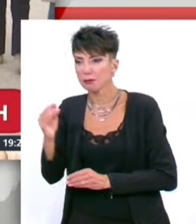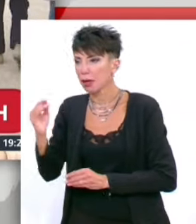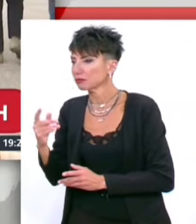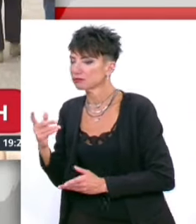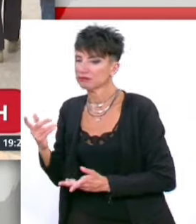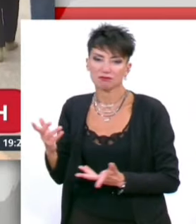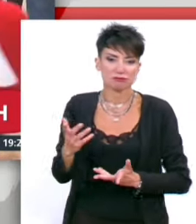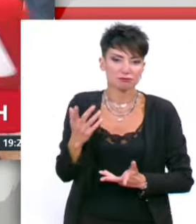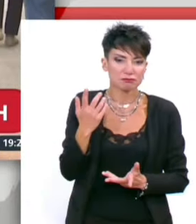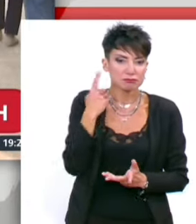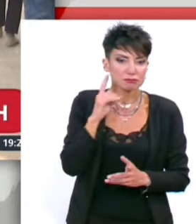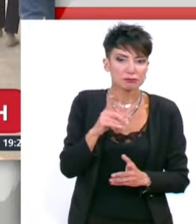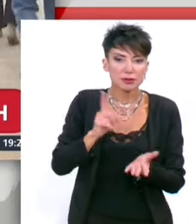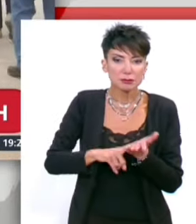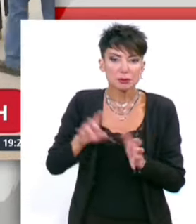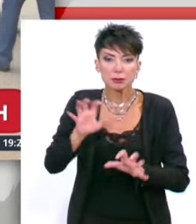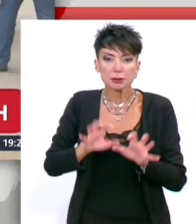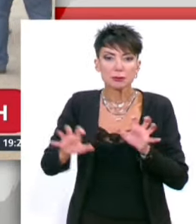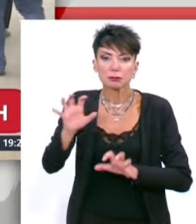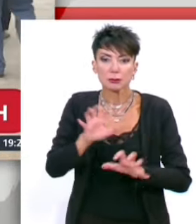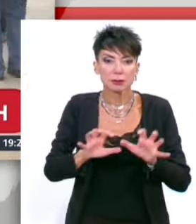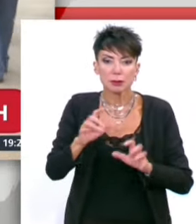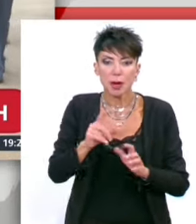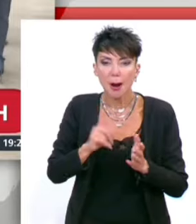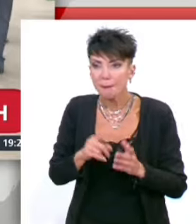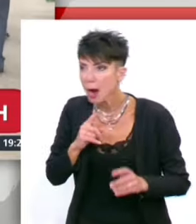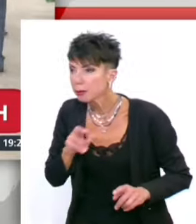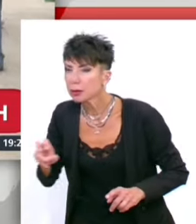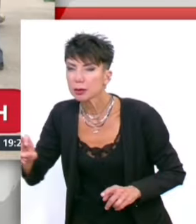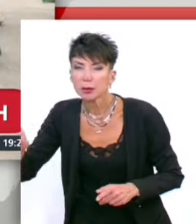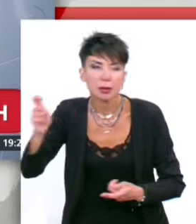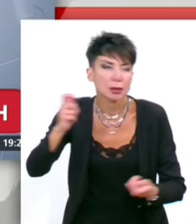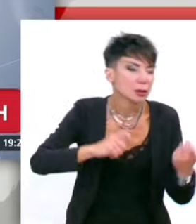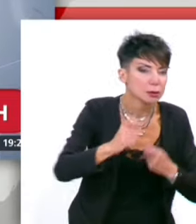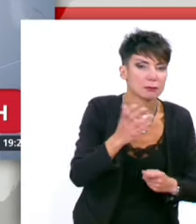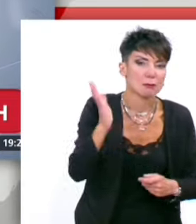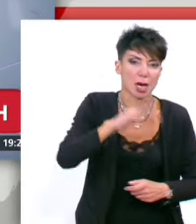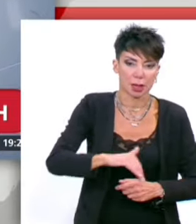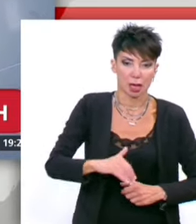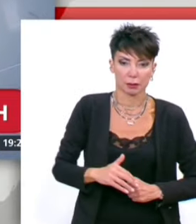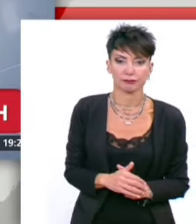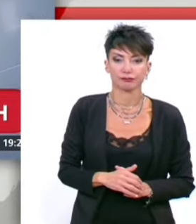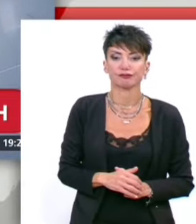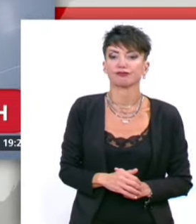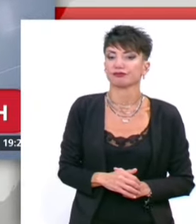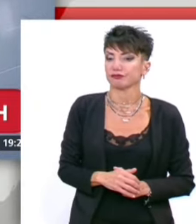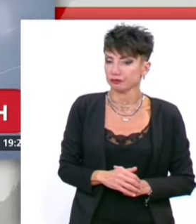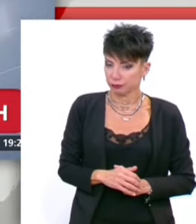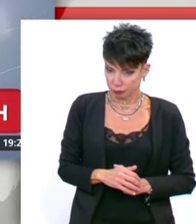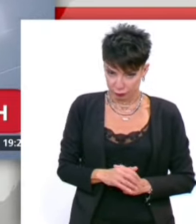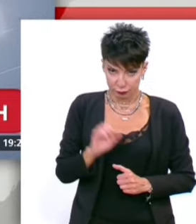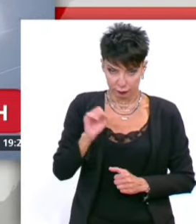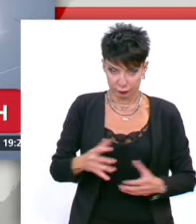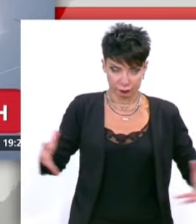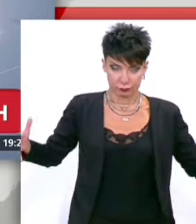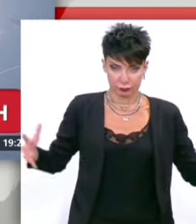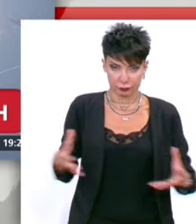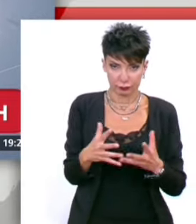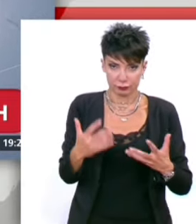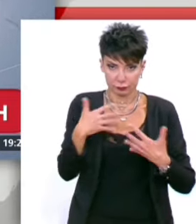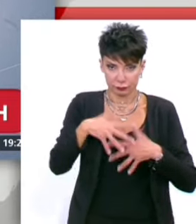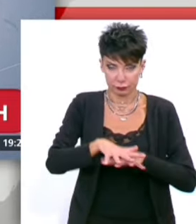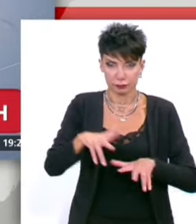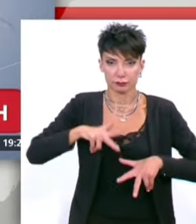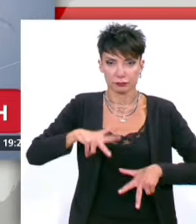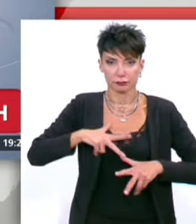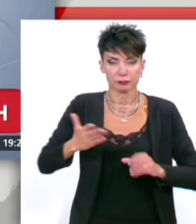και κάτω. Πρέπει να ψάχνεις. Ναι, πρέπει να κάνεις τον κύκλο άλλο και μετά να αποφασίζεις. Έλεγχοι γίνονται στην αγορά από μεικτά κλιμάκια του